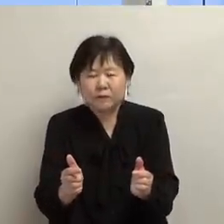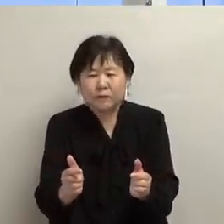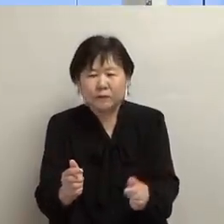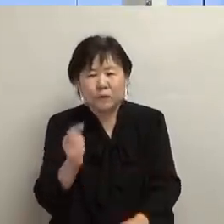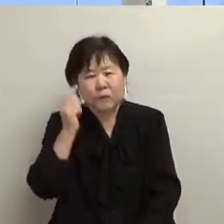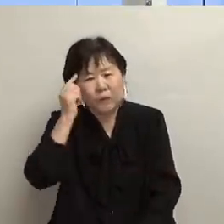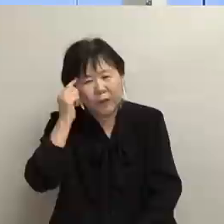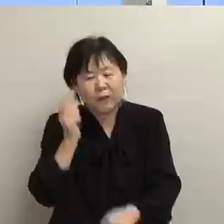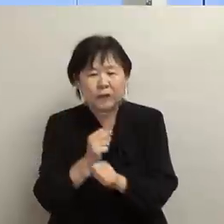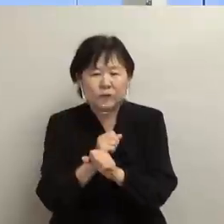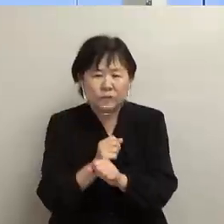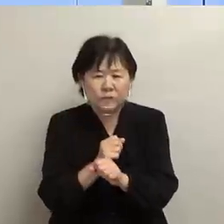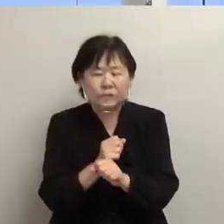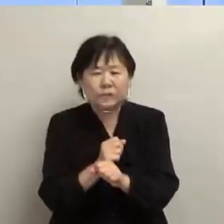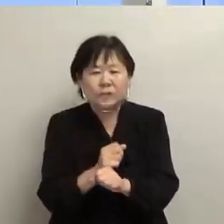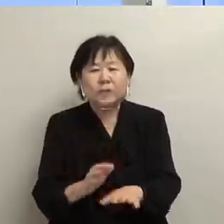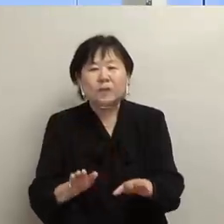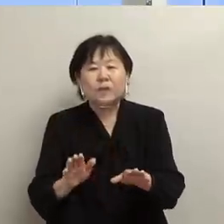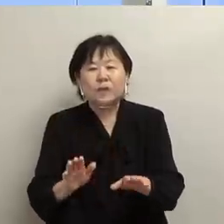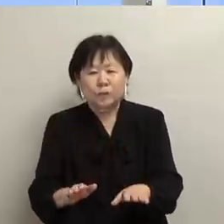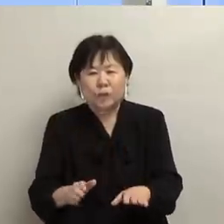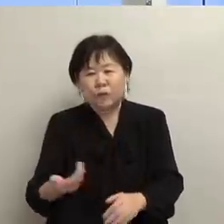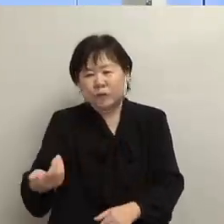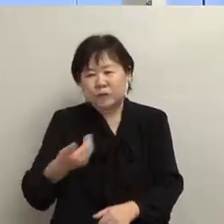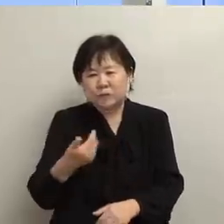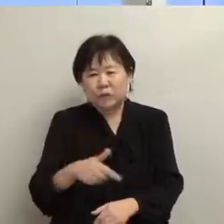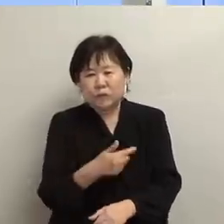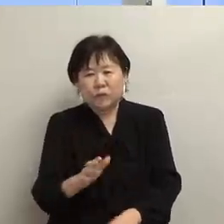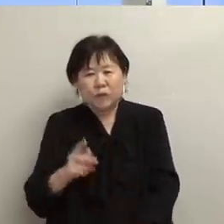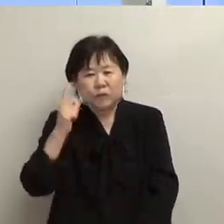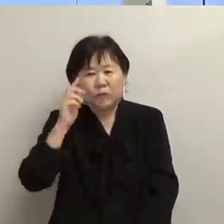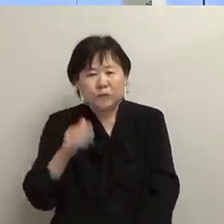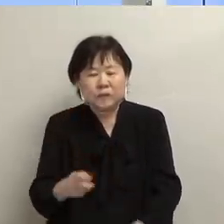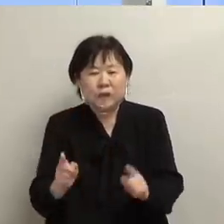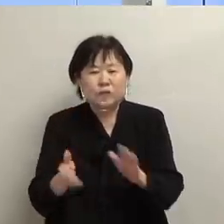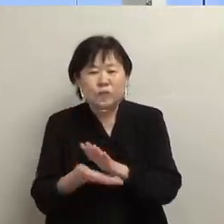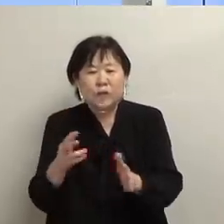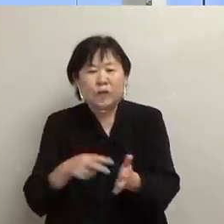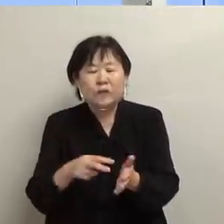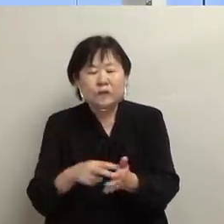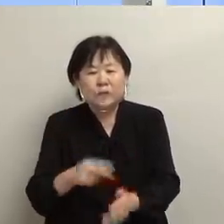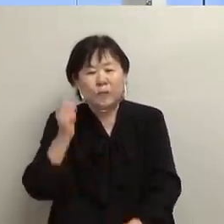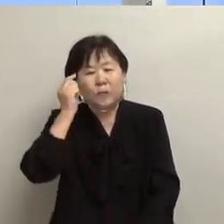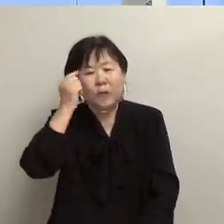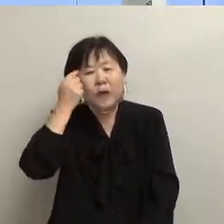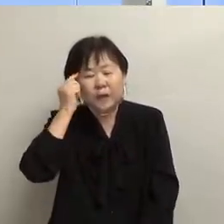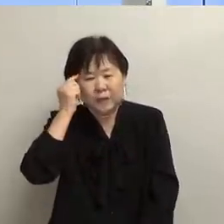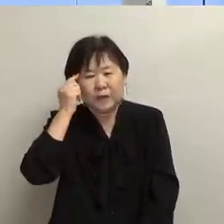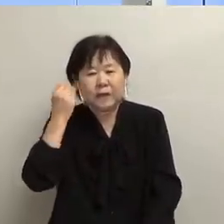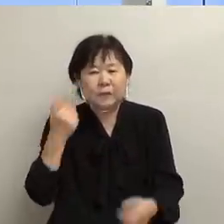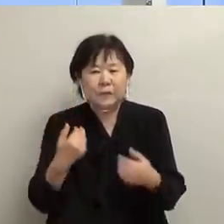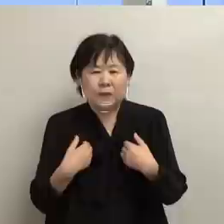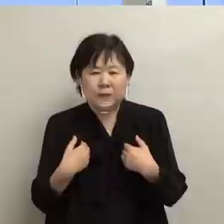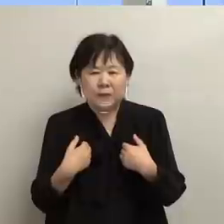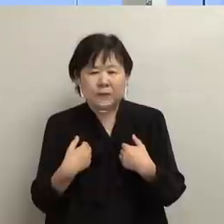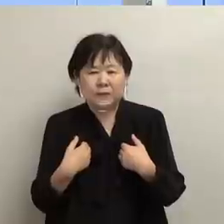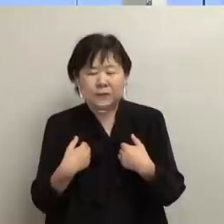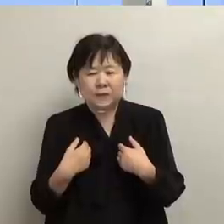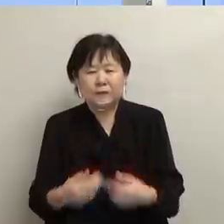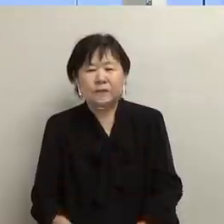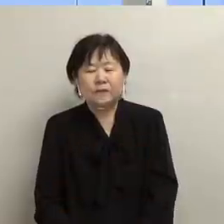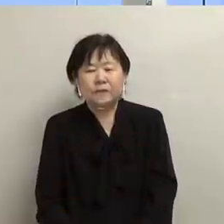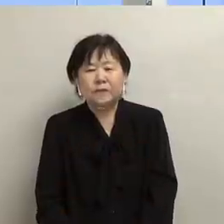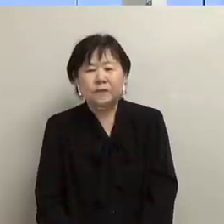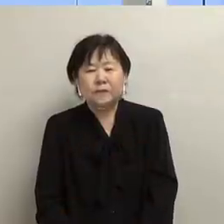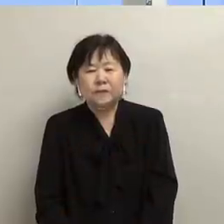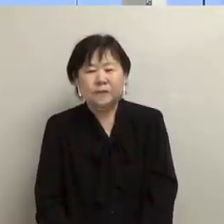何度かあのここでも腰もが出てますけども群馬県としてもそこでもあぁやっぱり踏み込んで考えていかなければいけないし必要があれ